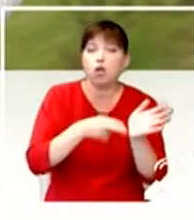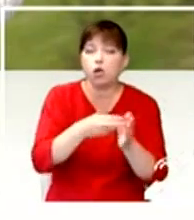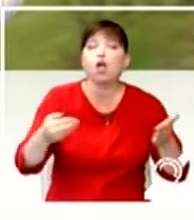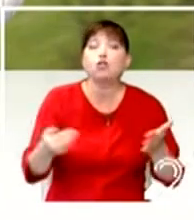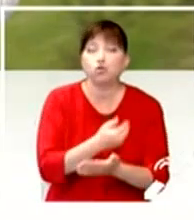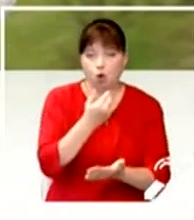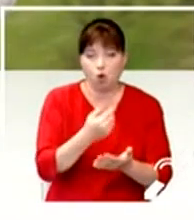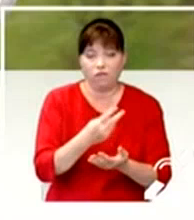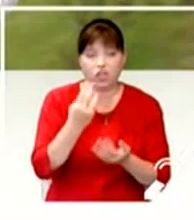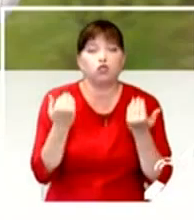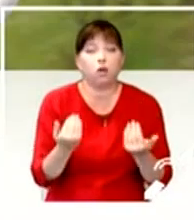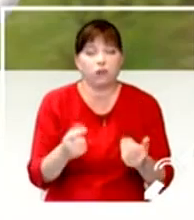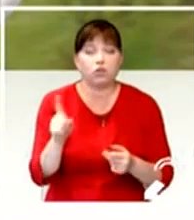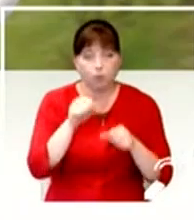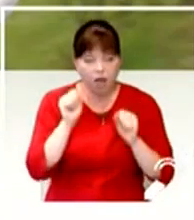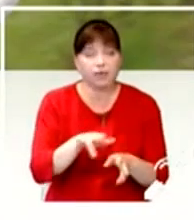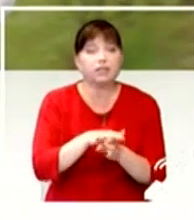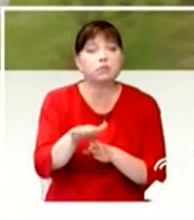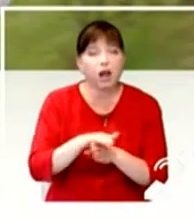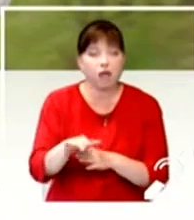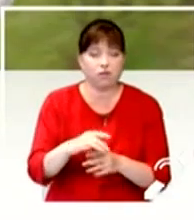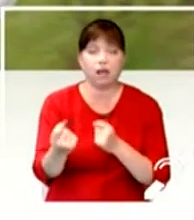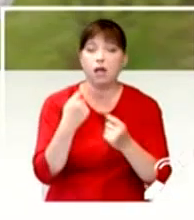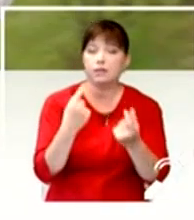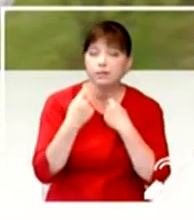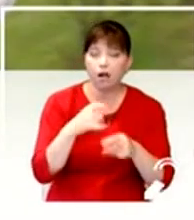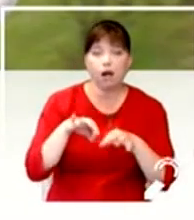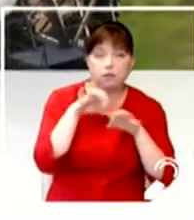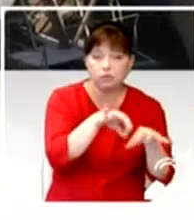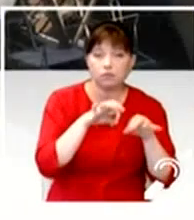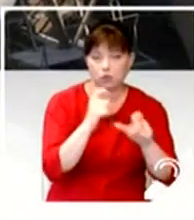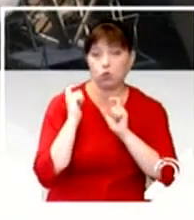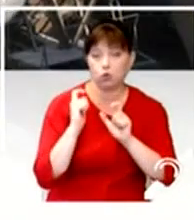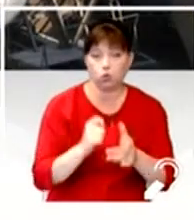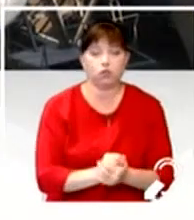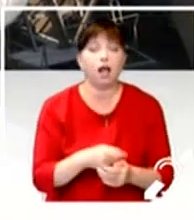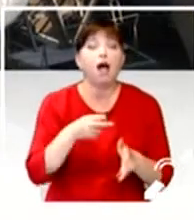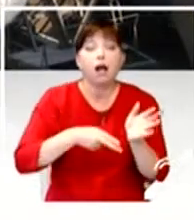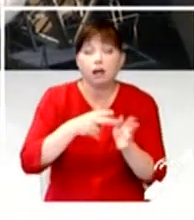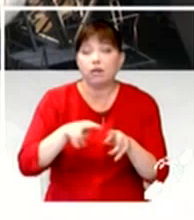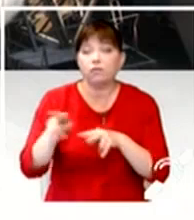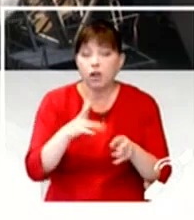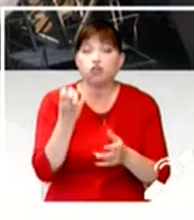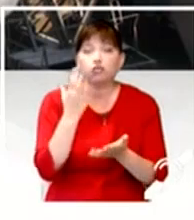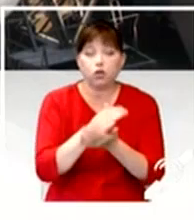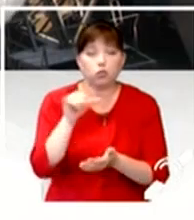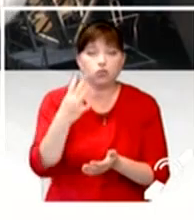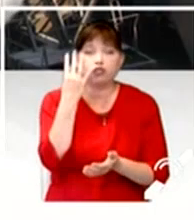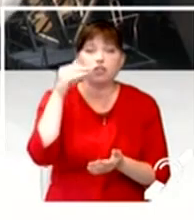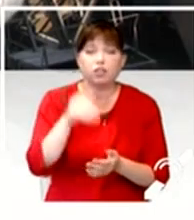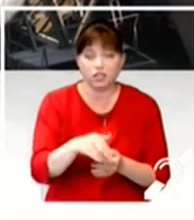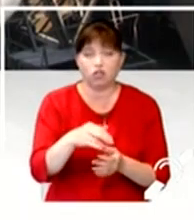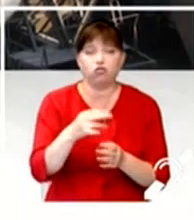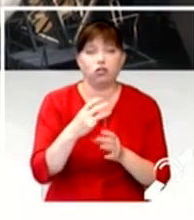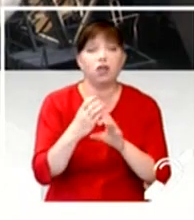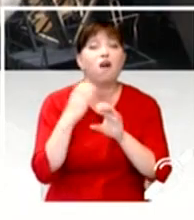noi de manevră pentru a putea face față cererii de transportare a mărfurilor. Calea Ferată din Moldova mai deține aproape 4500